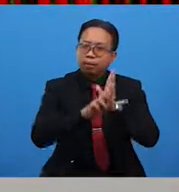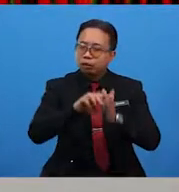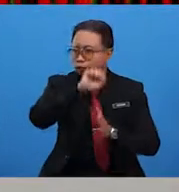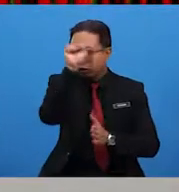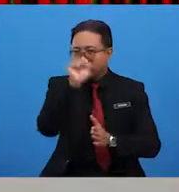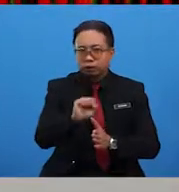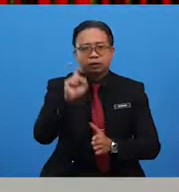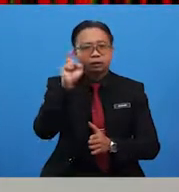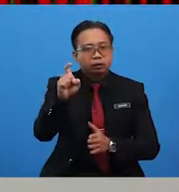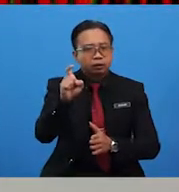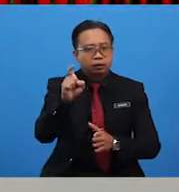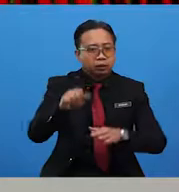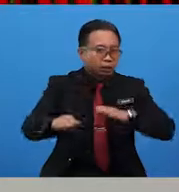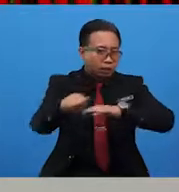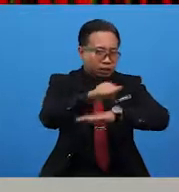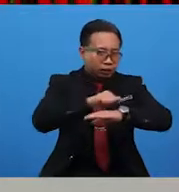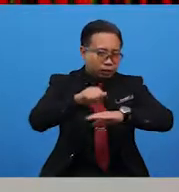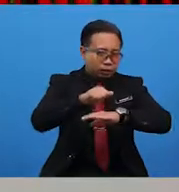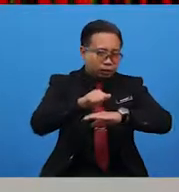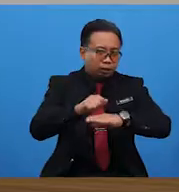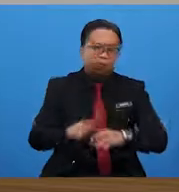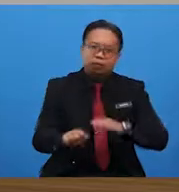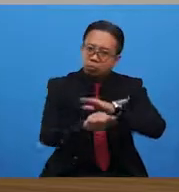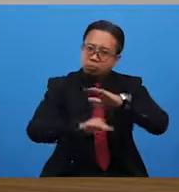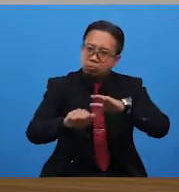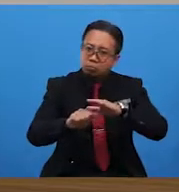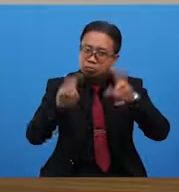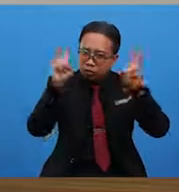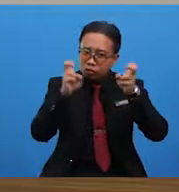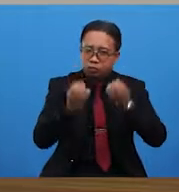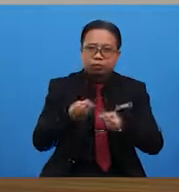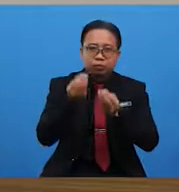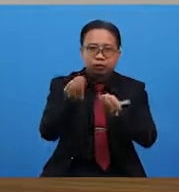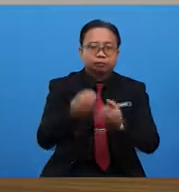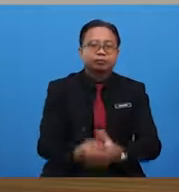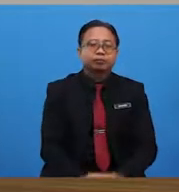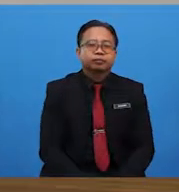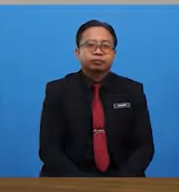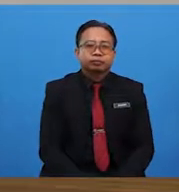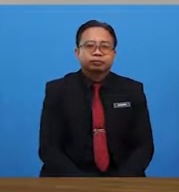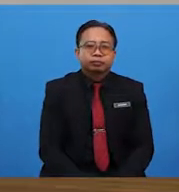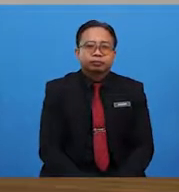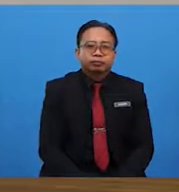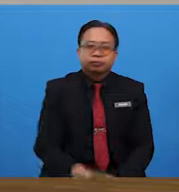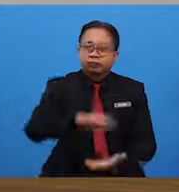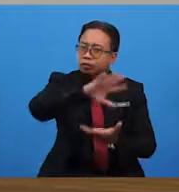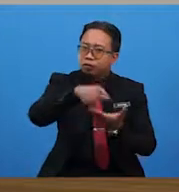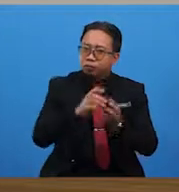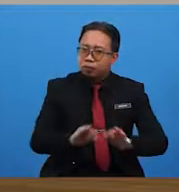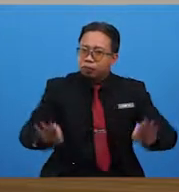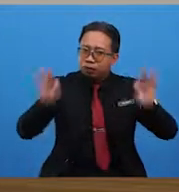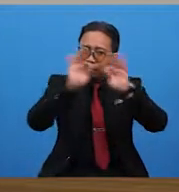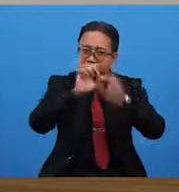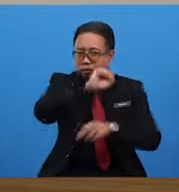mestilah berasaskan Gmail yang diberi nampaknya Januari Puncak Jelaskan segala kepentingan